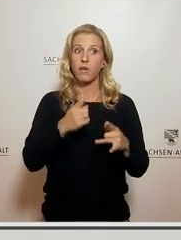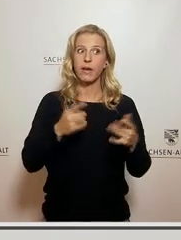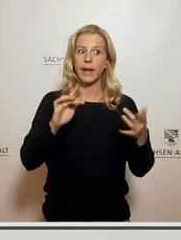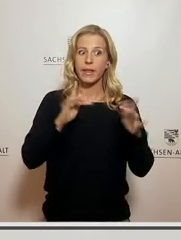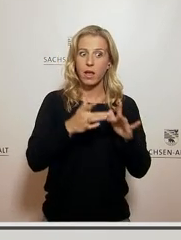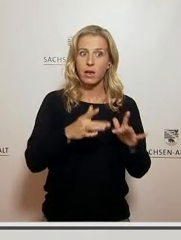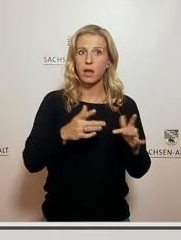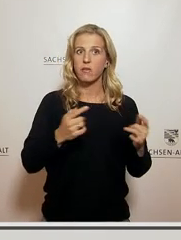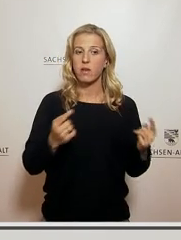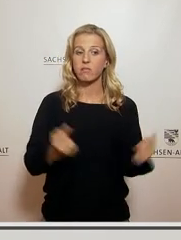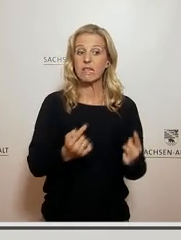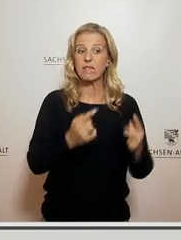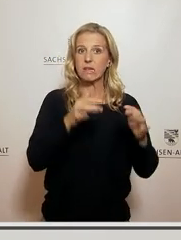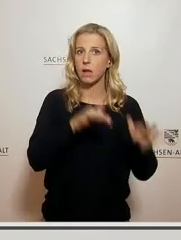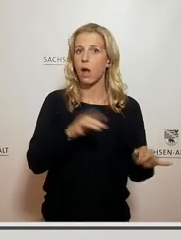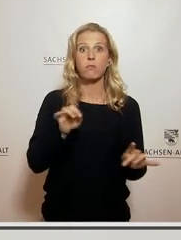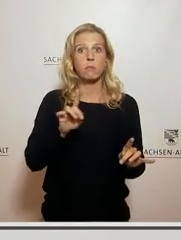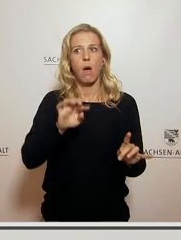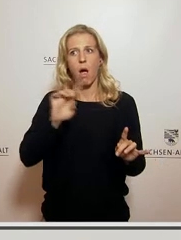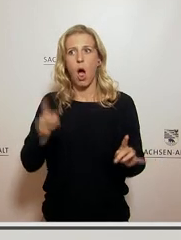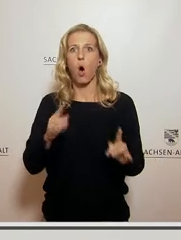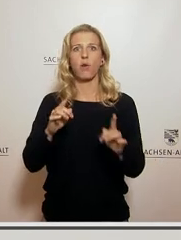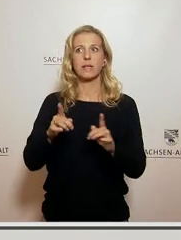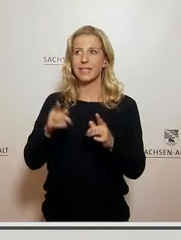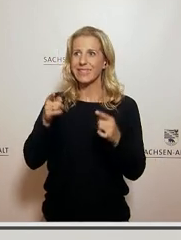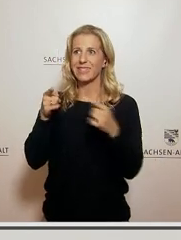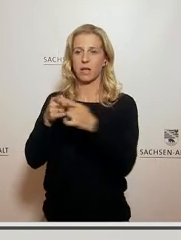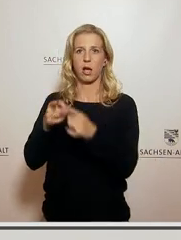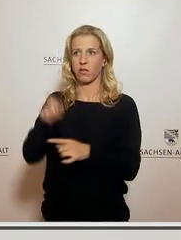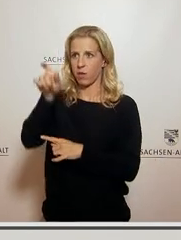gegenüber den Personen direkt.